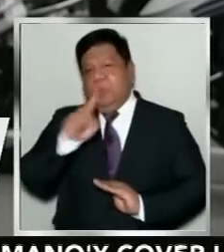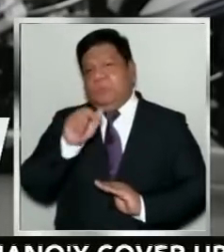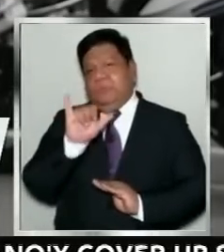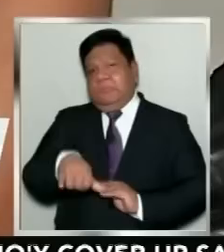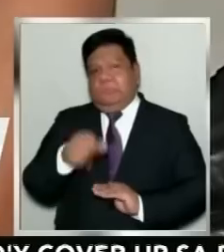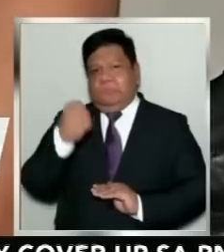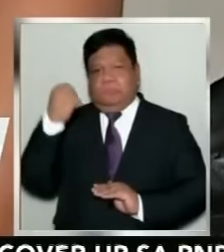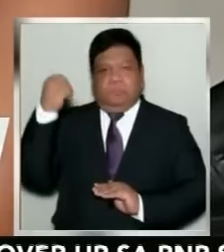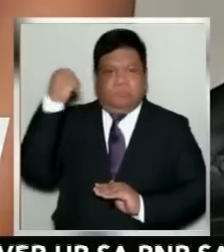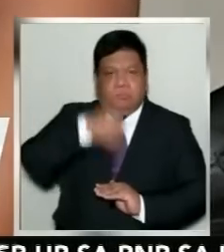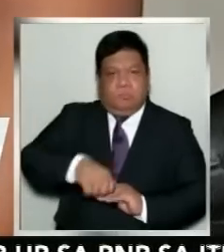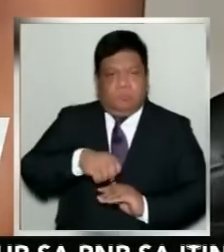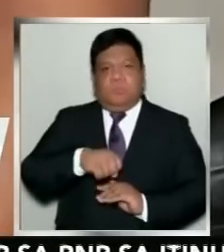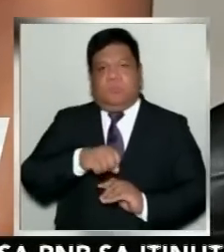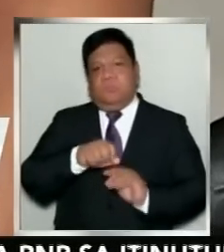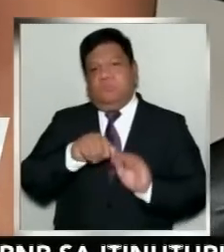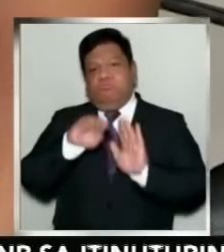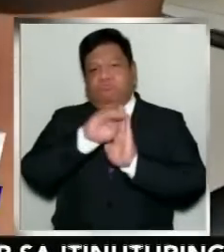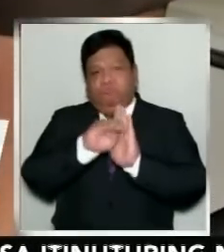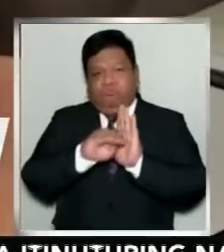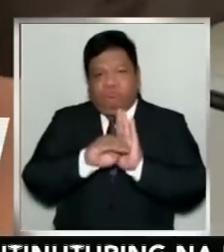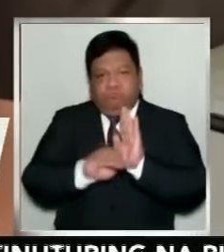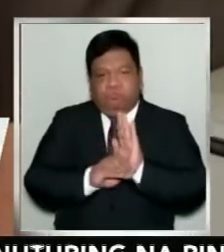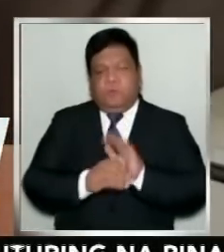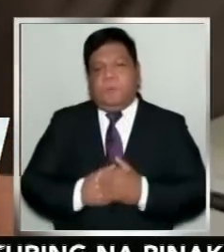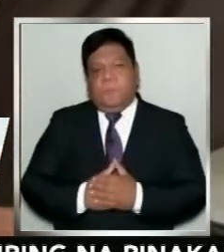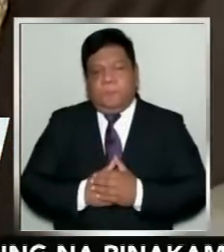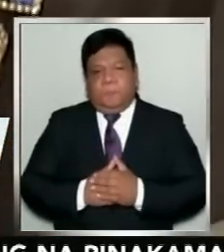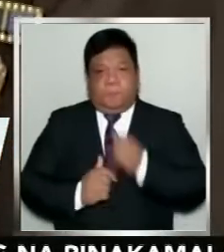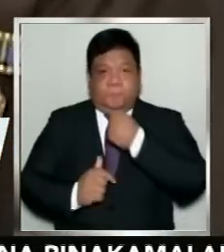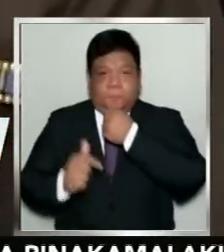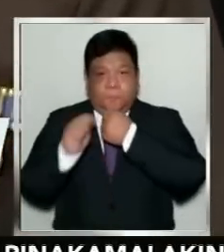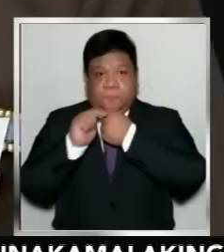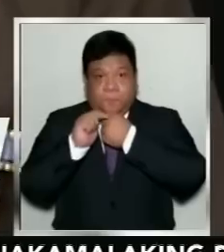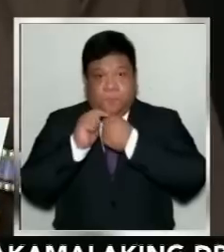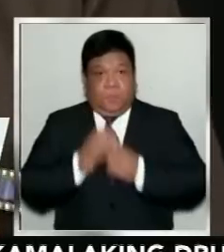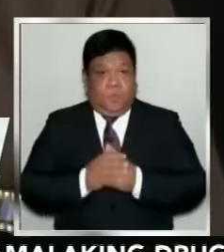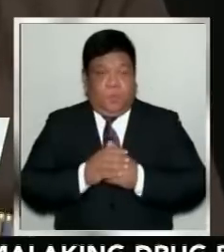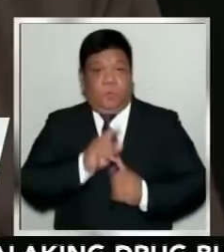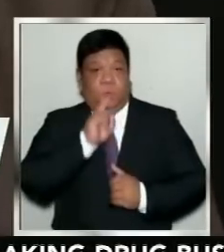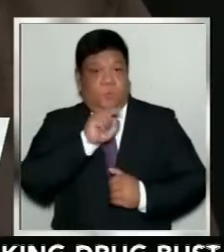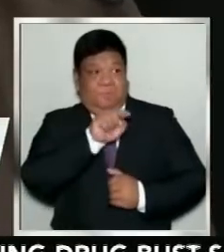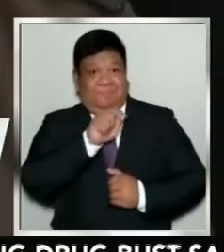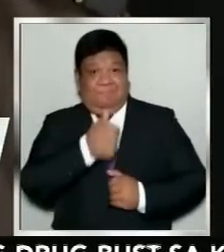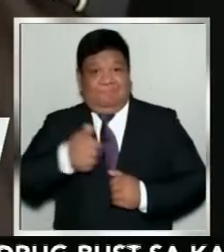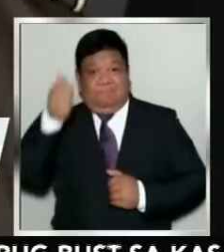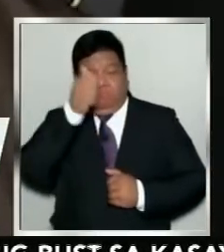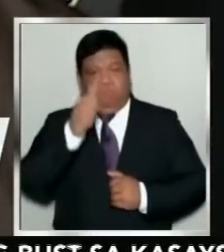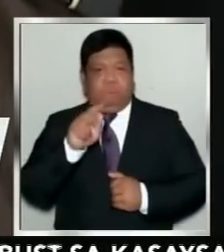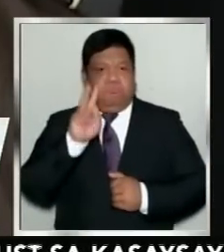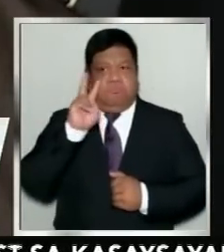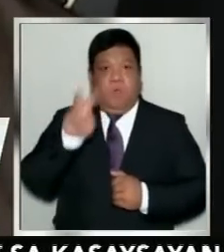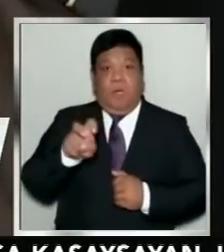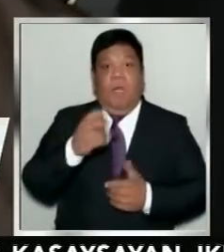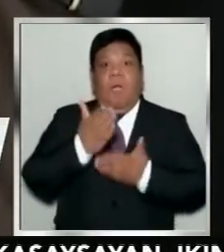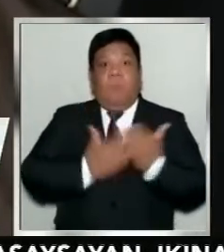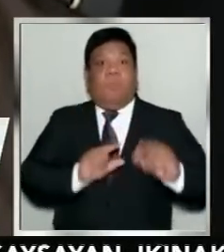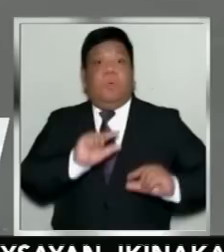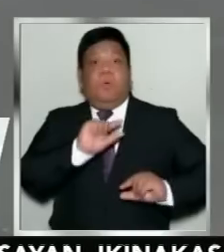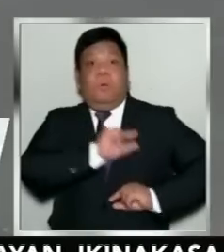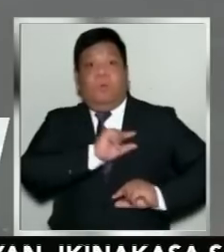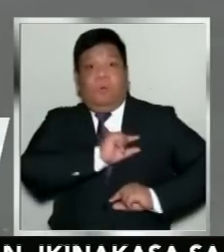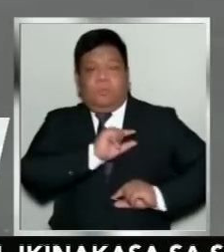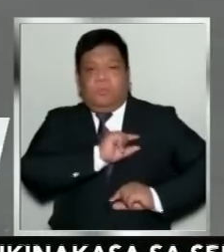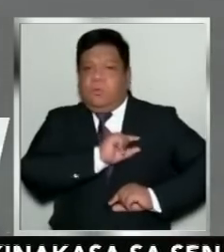specific orders. Natuklasan din daw ni Catapang na may mga gwardyang nasa bahay lang habang oras ng duty at nagpapapirma lang ng